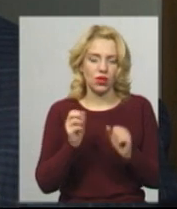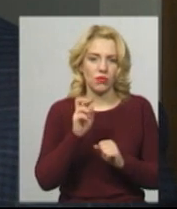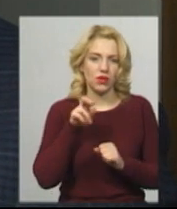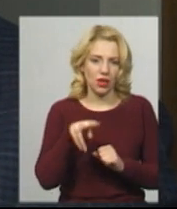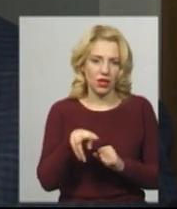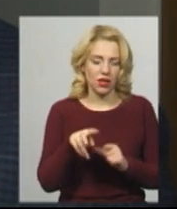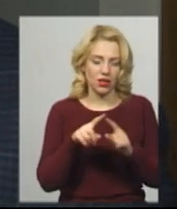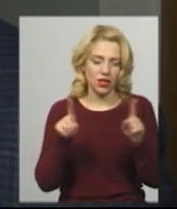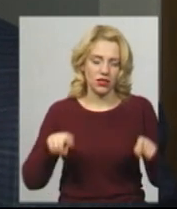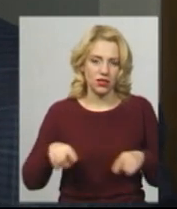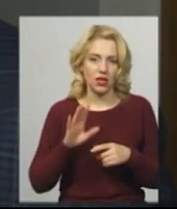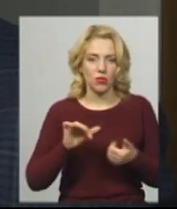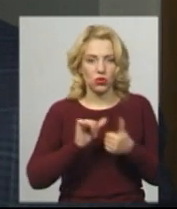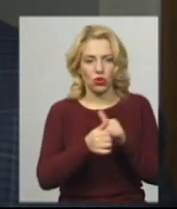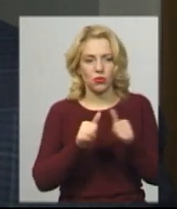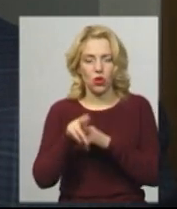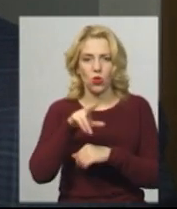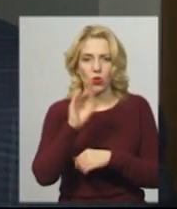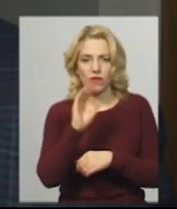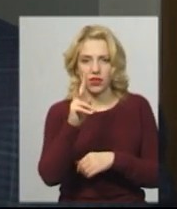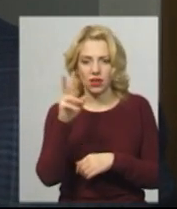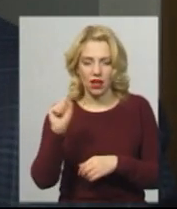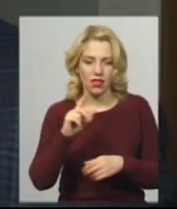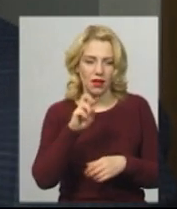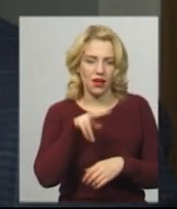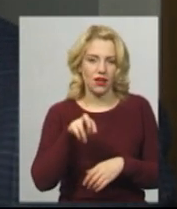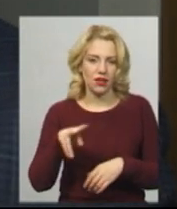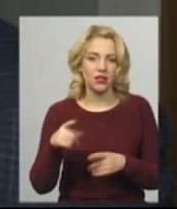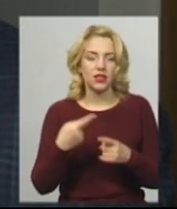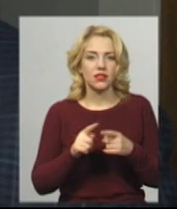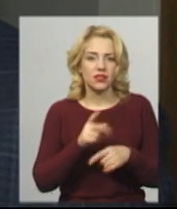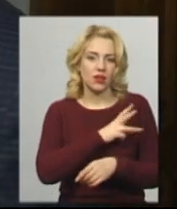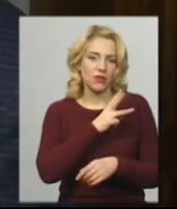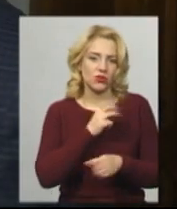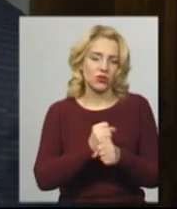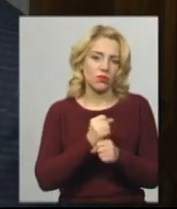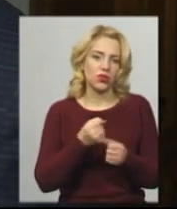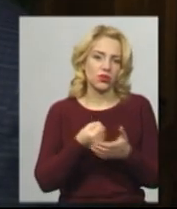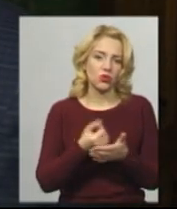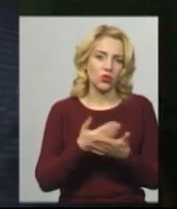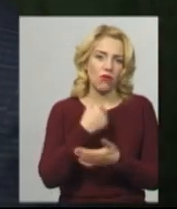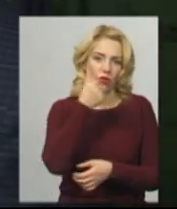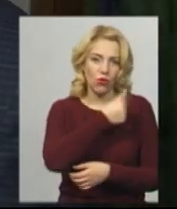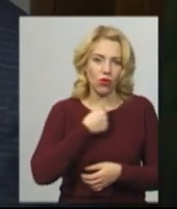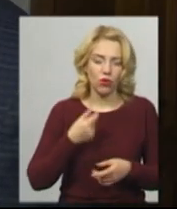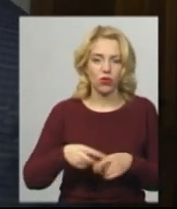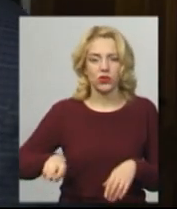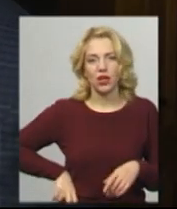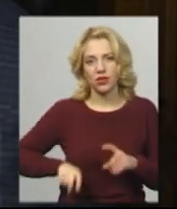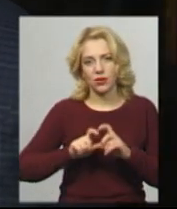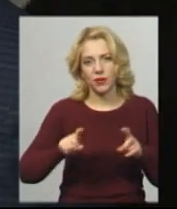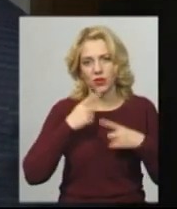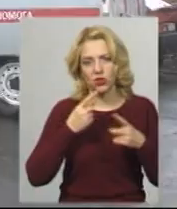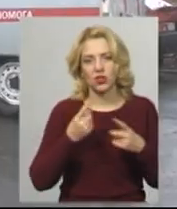тоді обміняють довідки на лікарняні листи. Але це би бажано зробити до нового року. Директор департаменту додає, серед